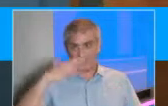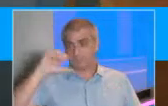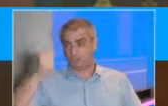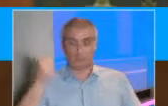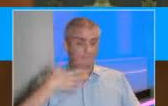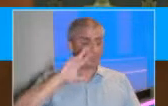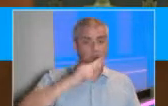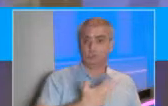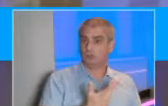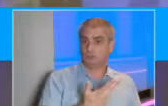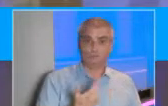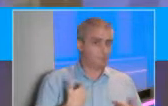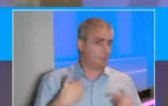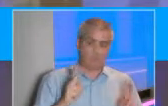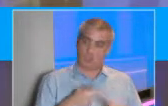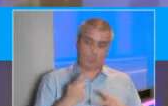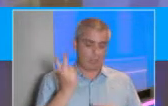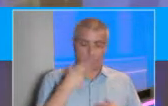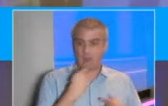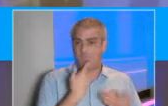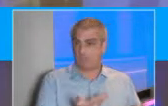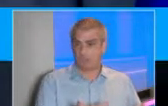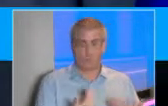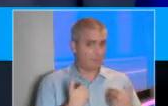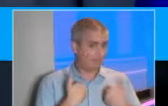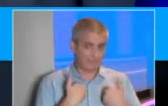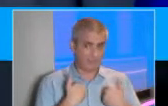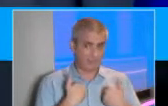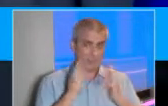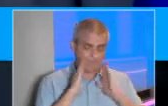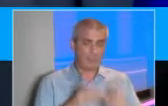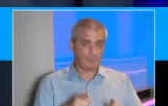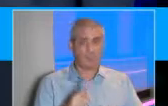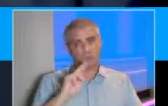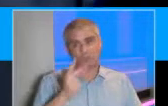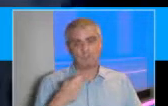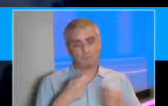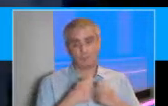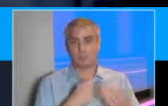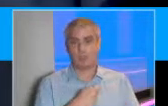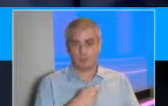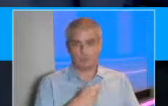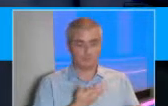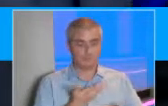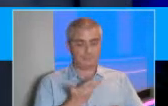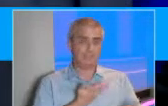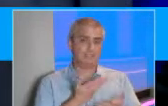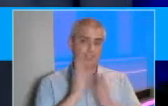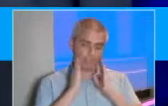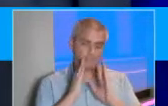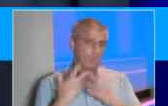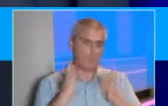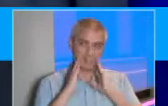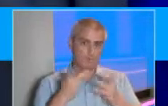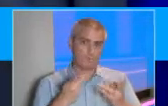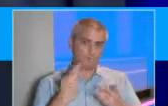הראשונה לעד הקריאה השלישית, אני לא יכולה לפרשן, ואני מאמינה שזה עוד פעם תלוי ביחסי אמון, אי-אמון,